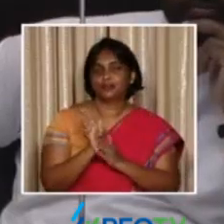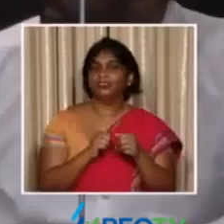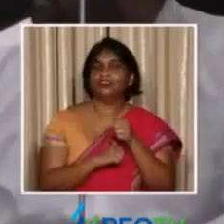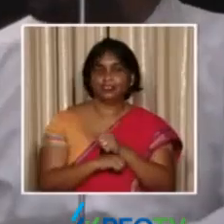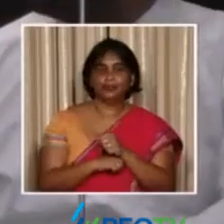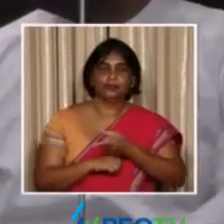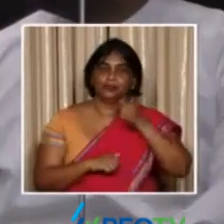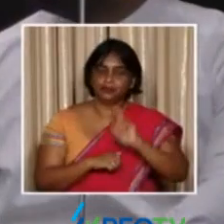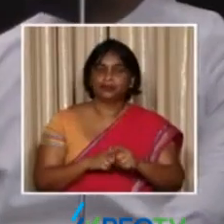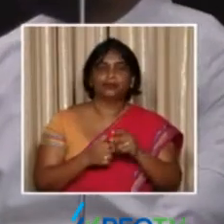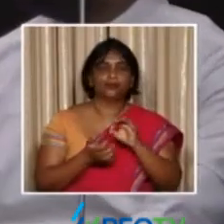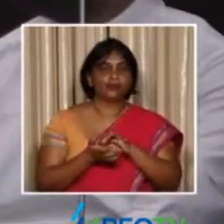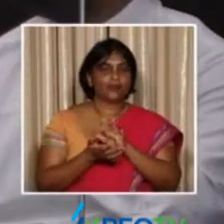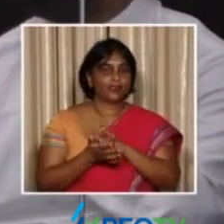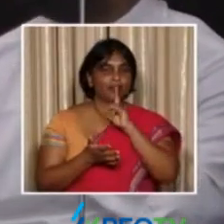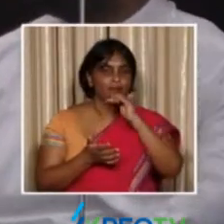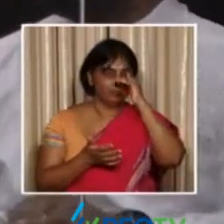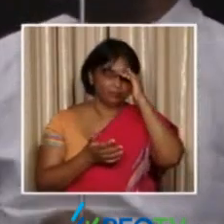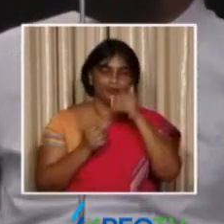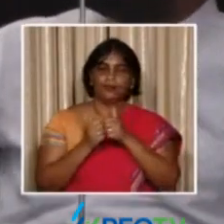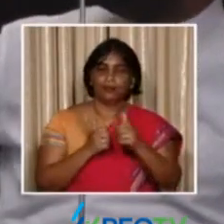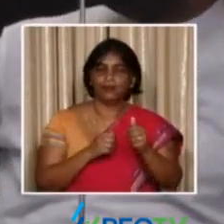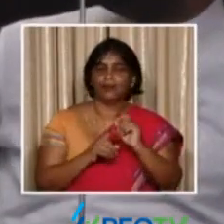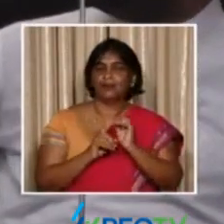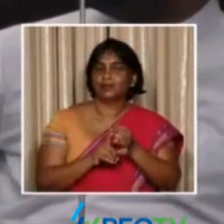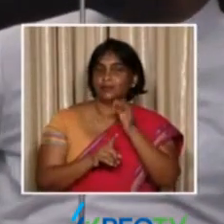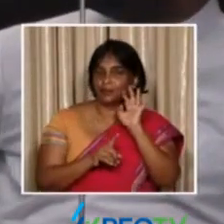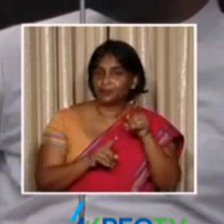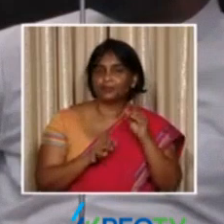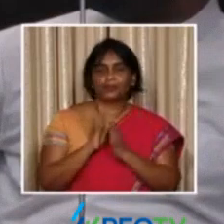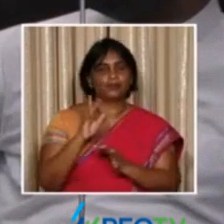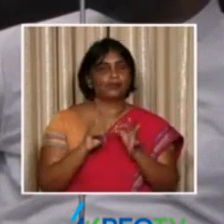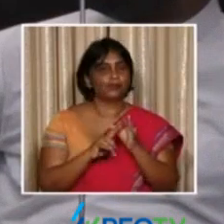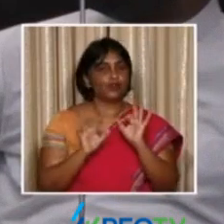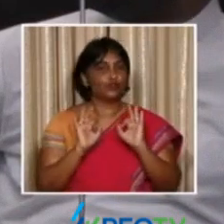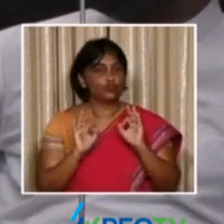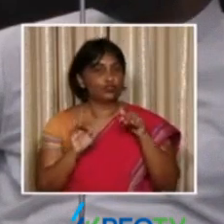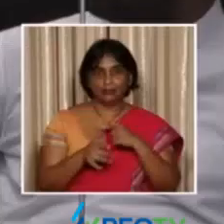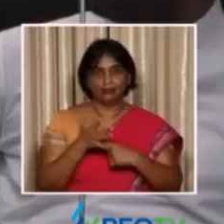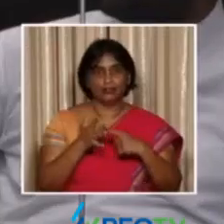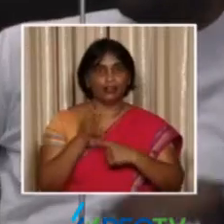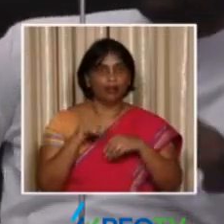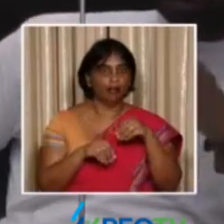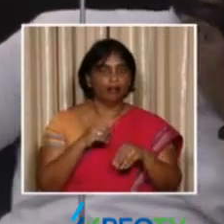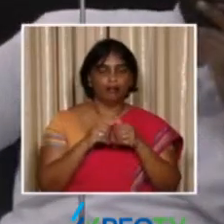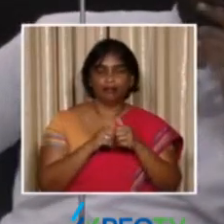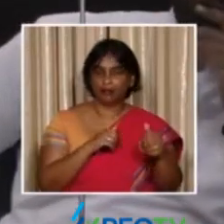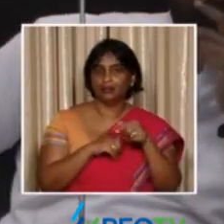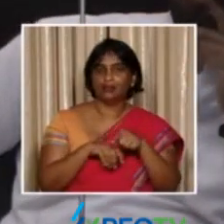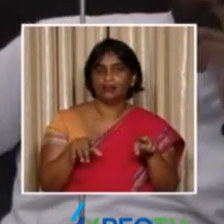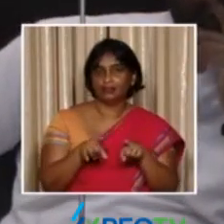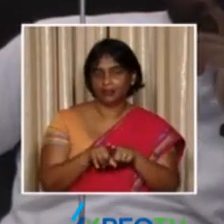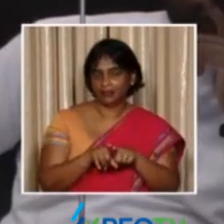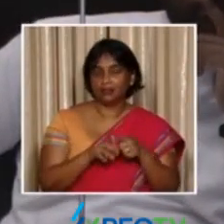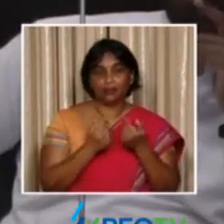වුණා කතානායකතුමා පත් කරන්න මේකේ සභාපතිවරයා සහ මන්ත්‍රීවරු සුදුසු අය කවුද කියලා විශේෂම පෞද්ගලික